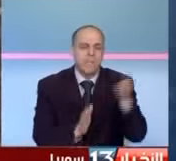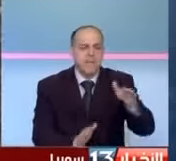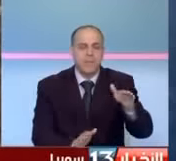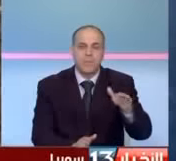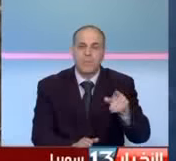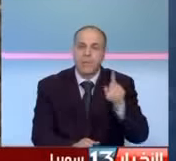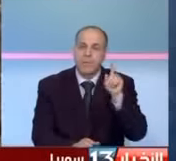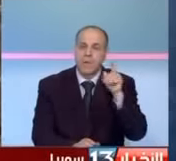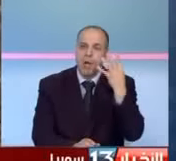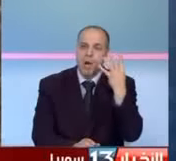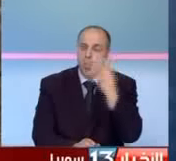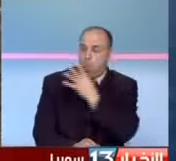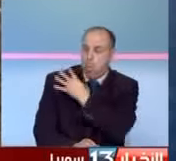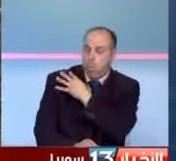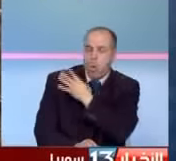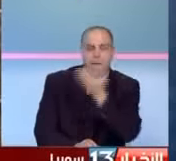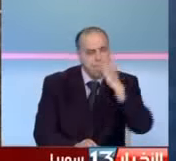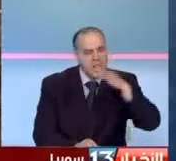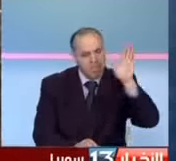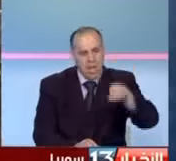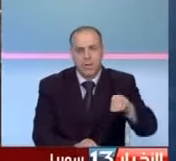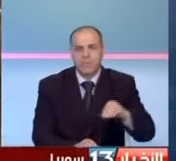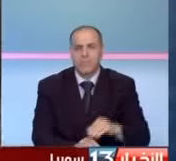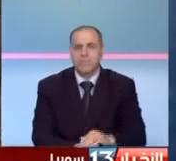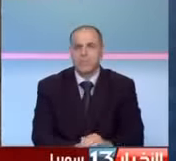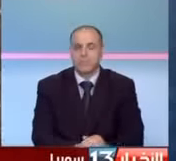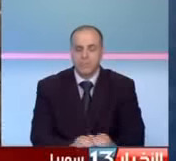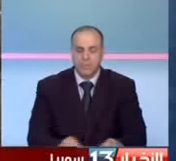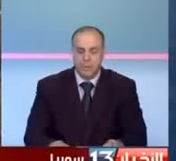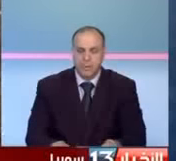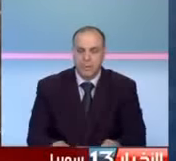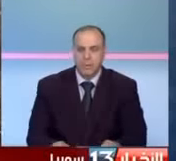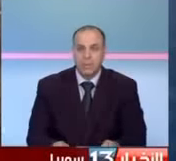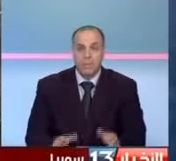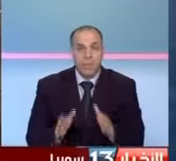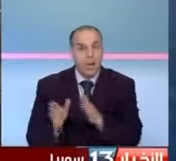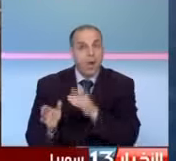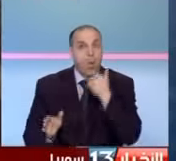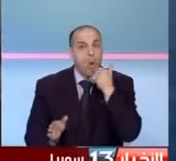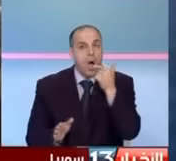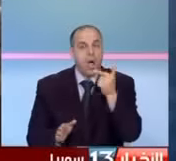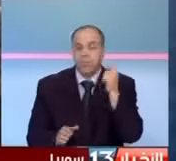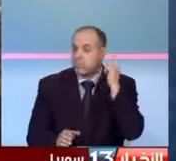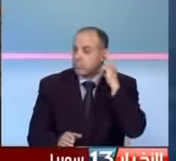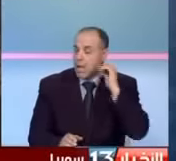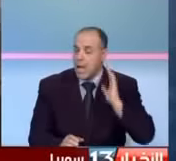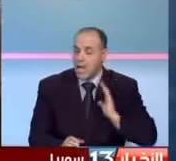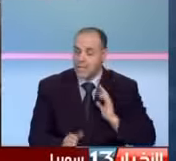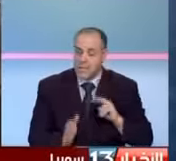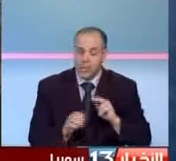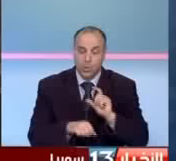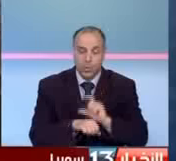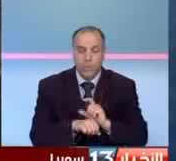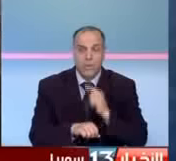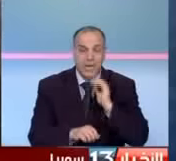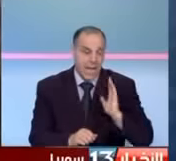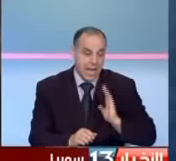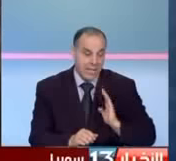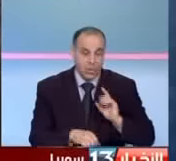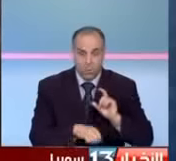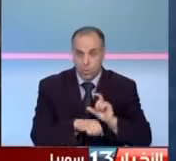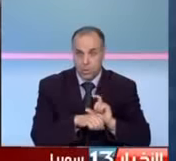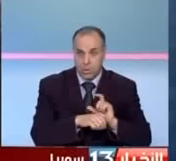من بينهم 4 من القادة المحليين لهذا التنظيم الإرهابي. وتضيف مصادر عسكرية تركية أن الجيش